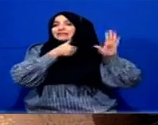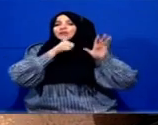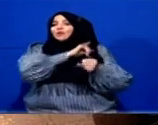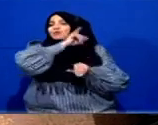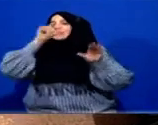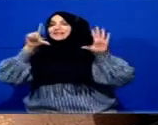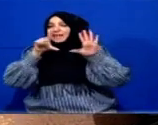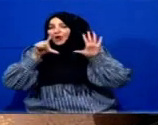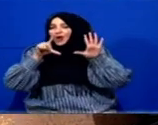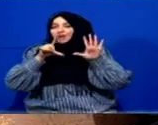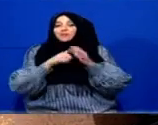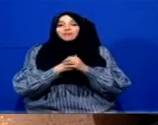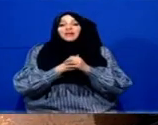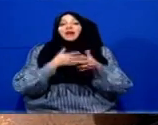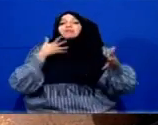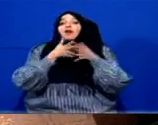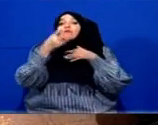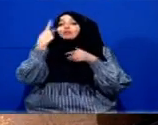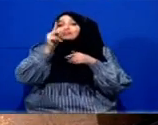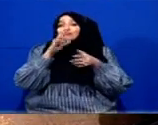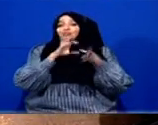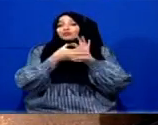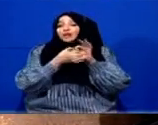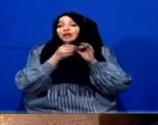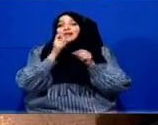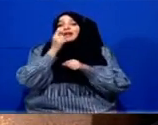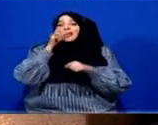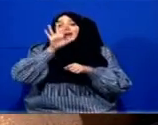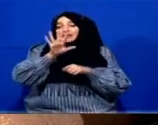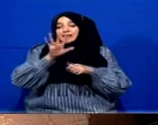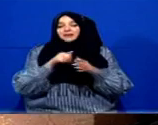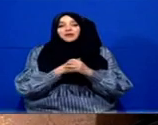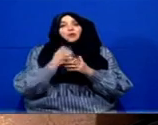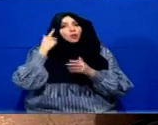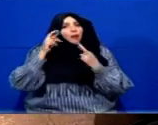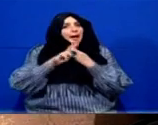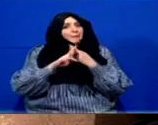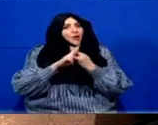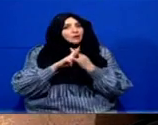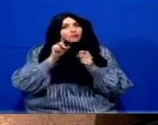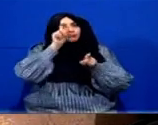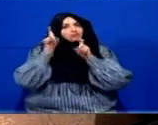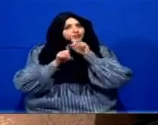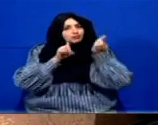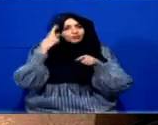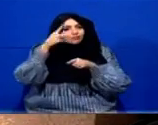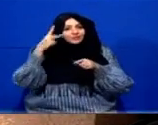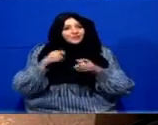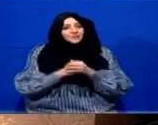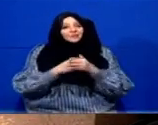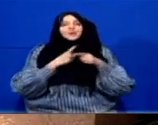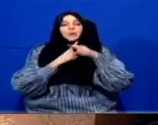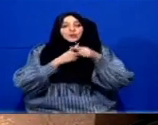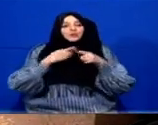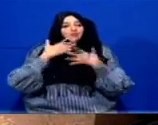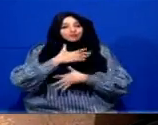عبر شاشتكم قناه القران الكريم بالاجابه عن اسئلتكم استفساراتكم واسعد بالغ